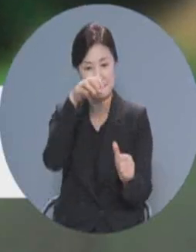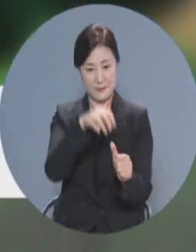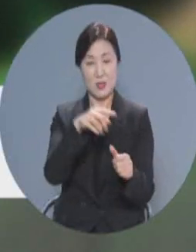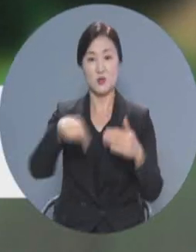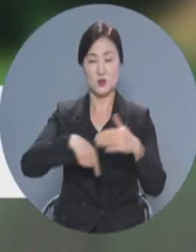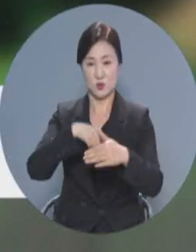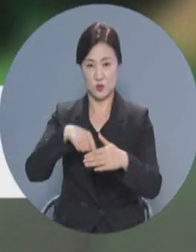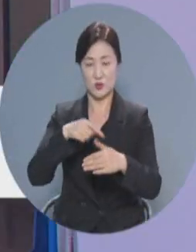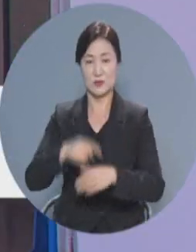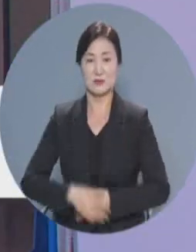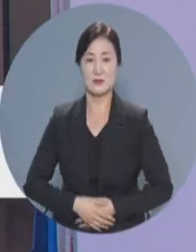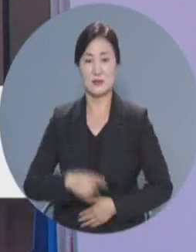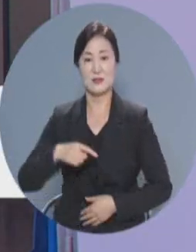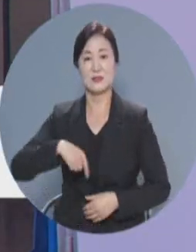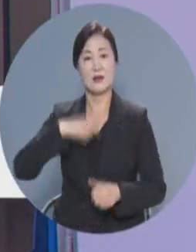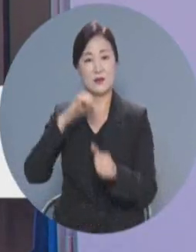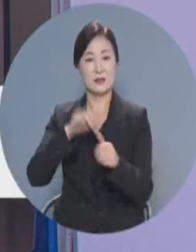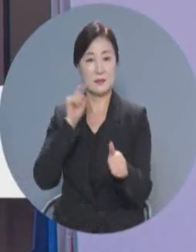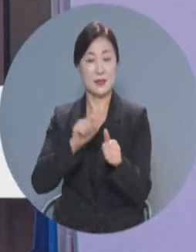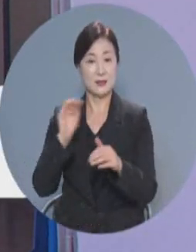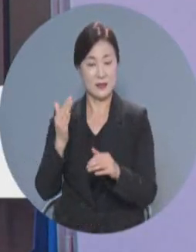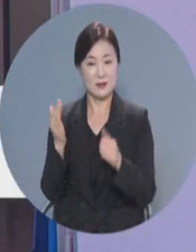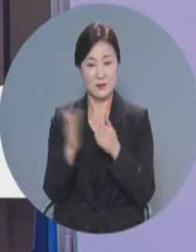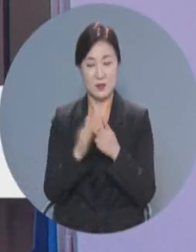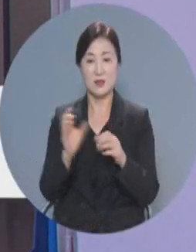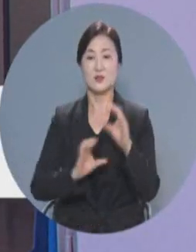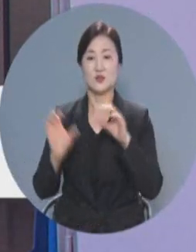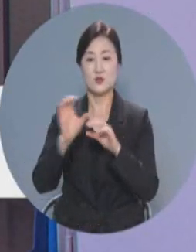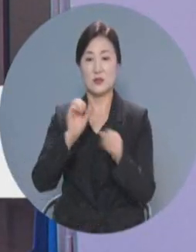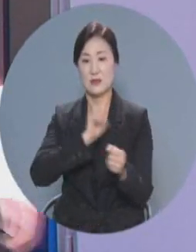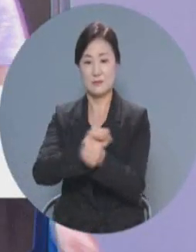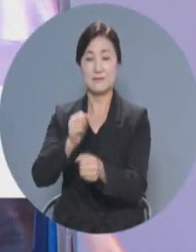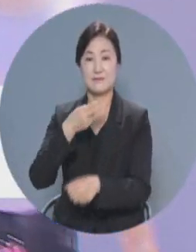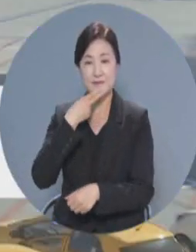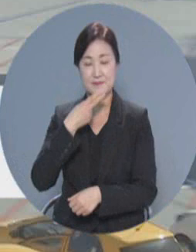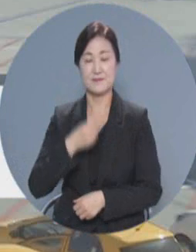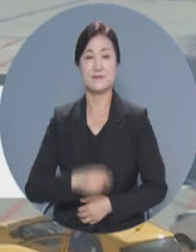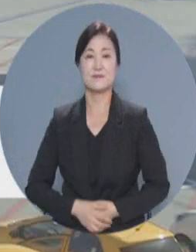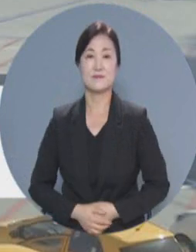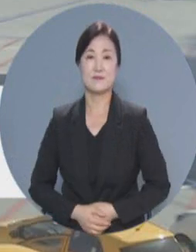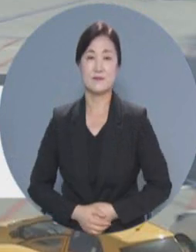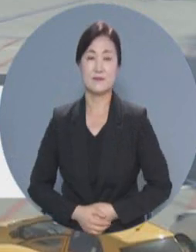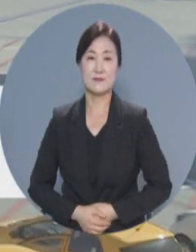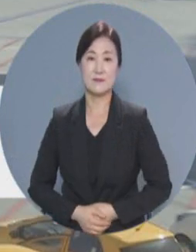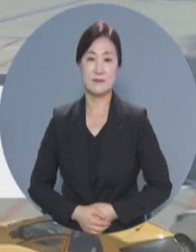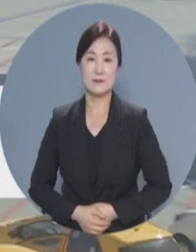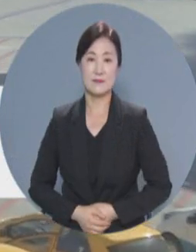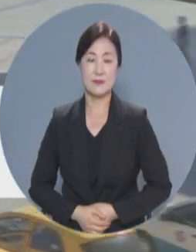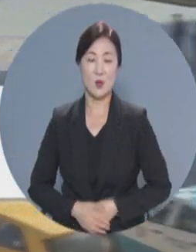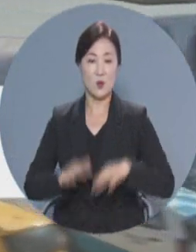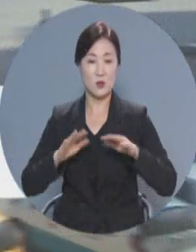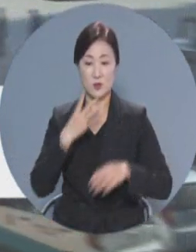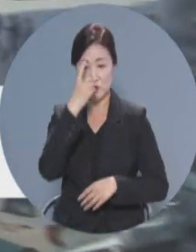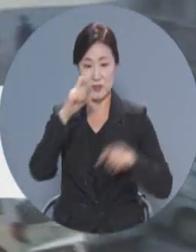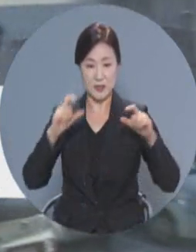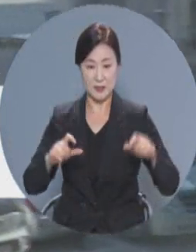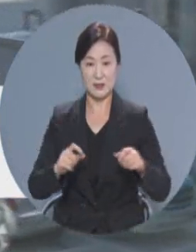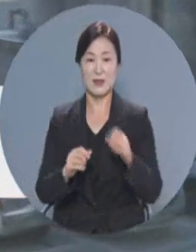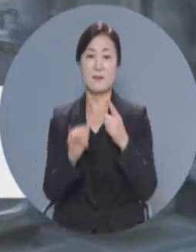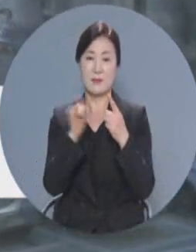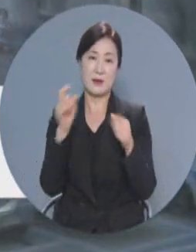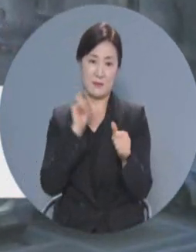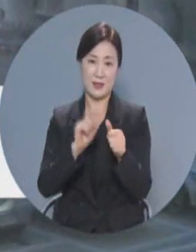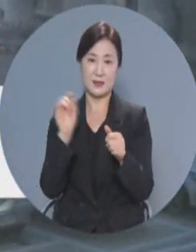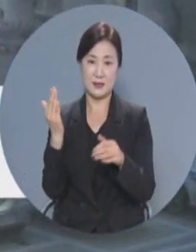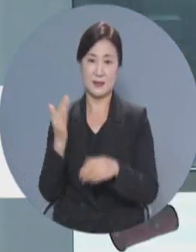분류됐고 자가격리 중 양성 판정을 받아 추가 감염자는 없다고 밝혔습니다. 한편 오늘 순천에서도 한 명의